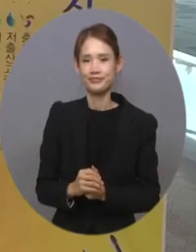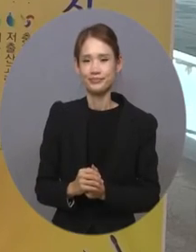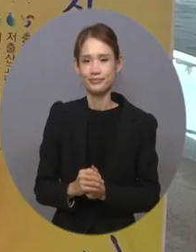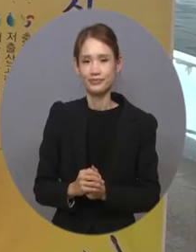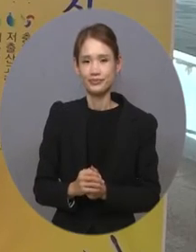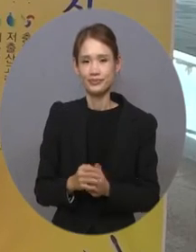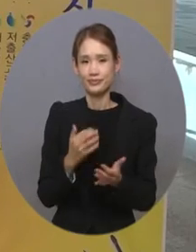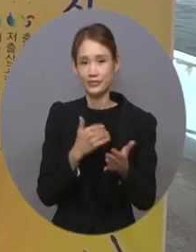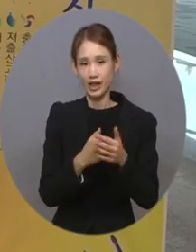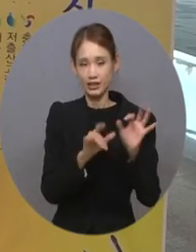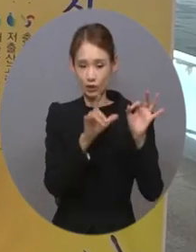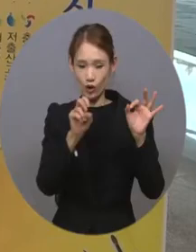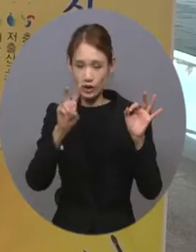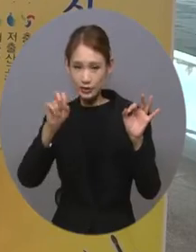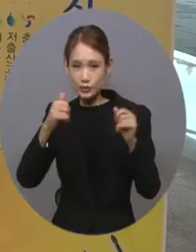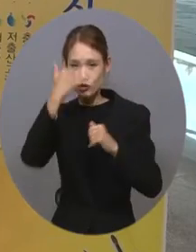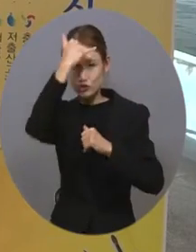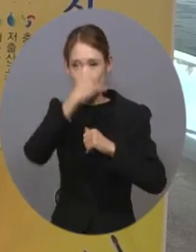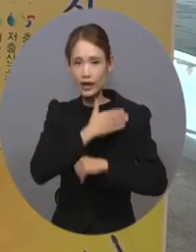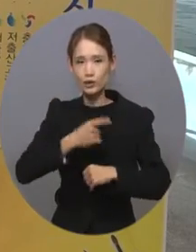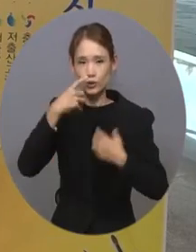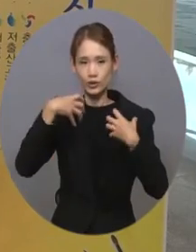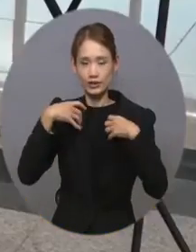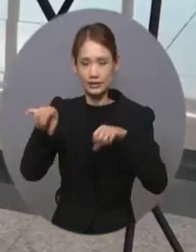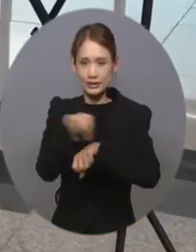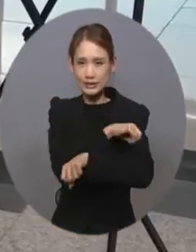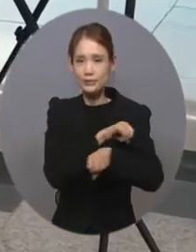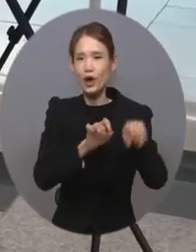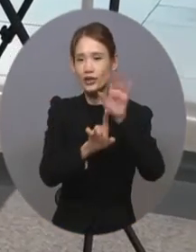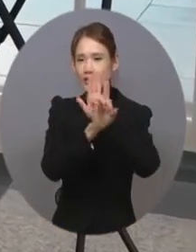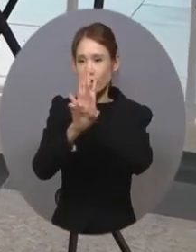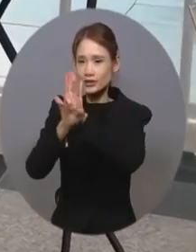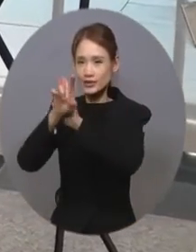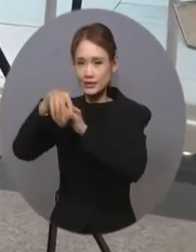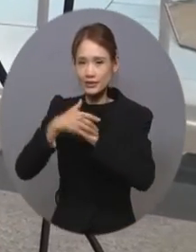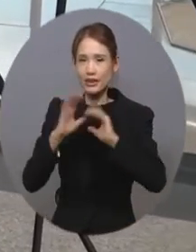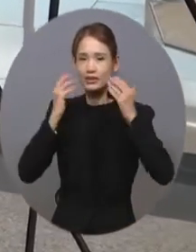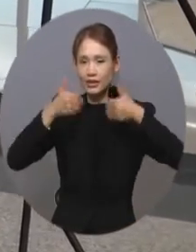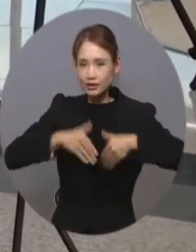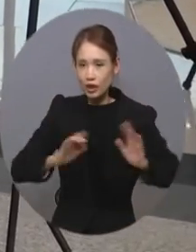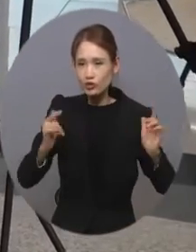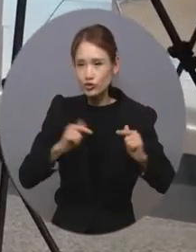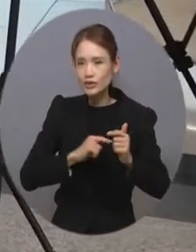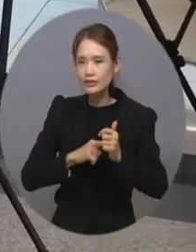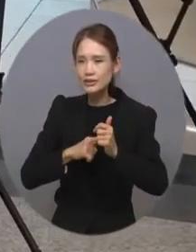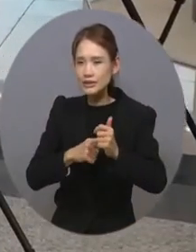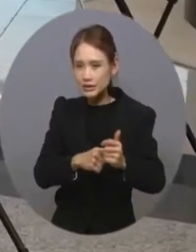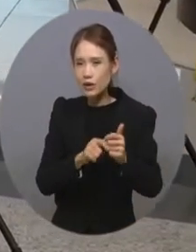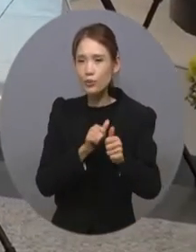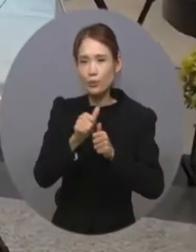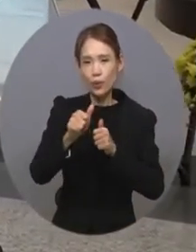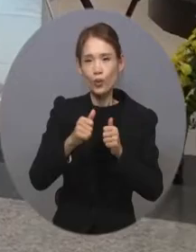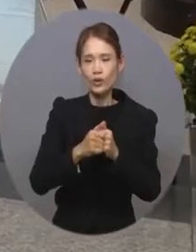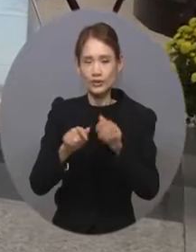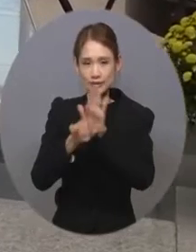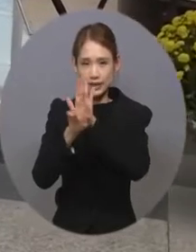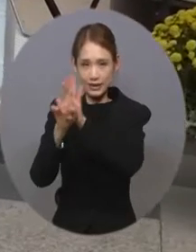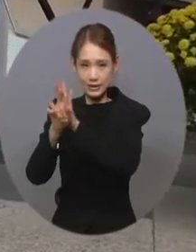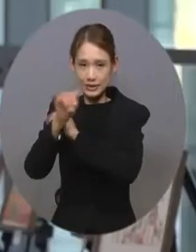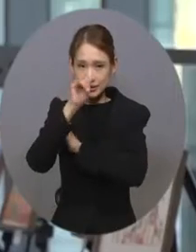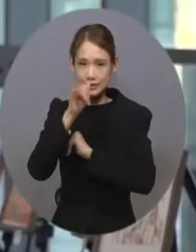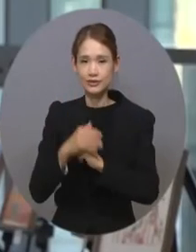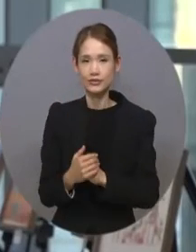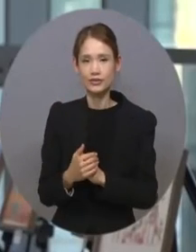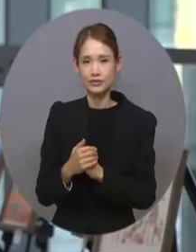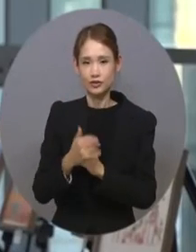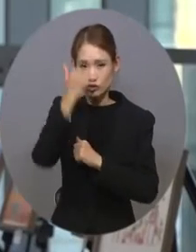지난 25일 충남도청 특별 전시실에서 저출산 극복 미술대회 시상식 및 작품 전시회가 열렸습니다